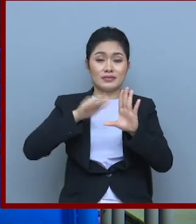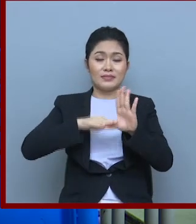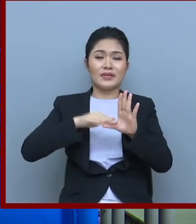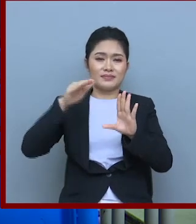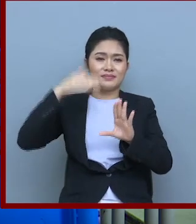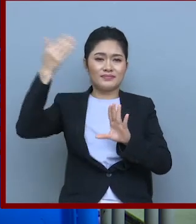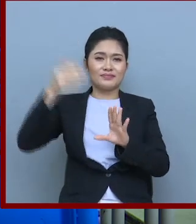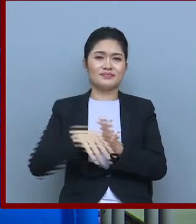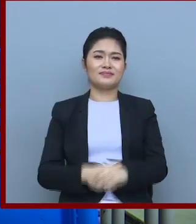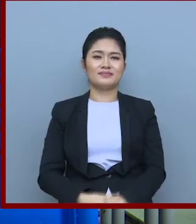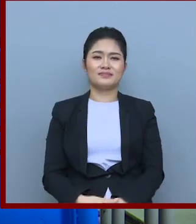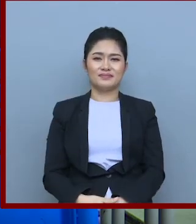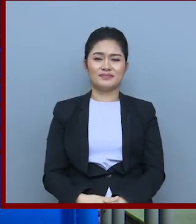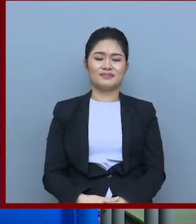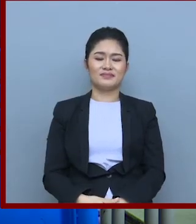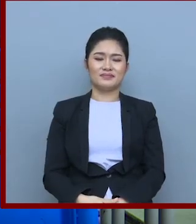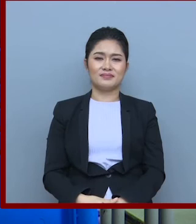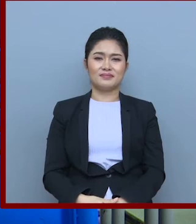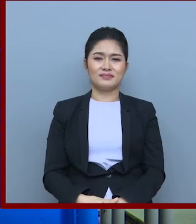สมัครกันก่อนนะครับ